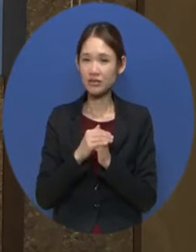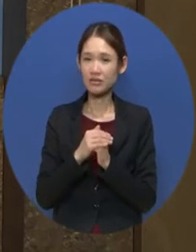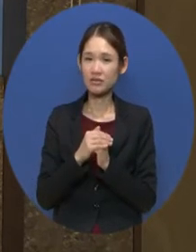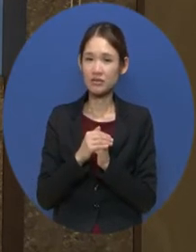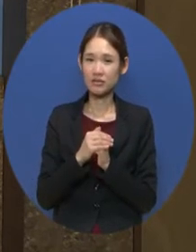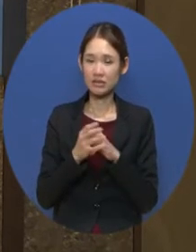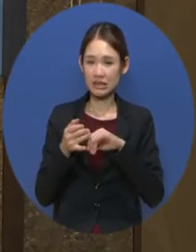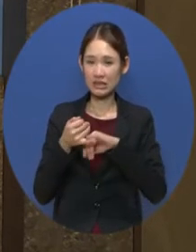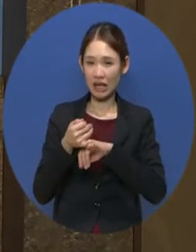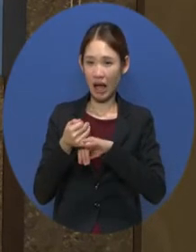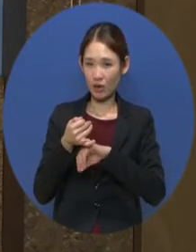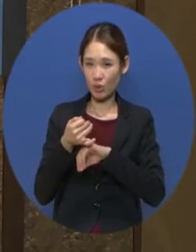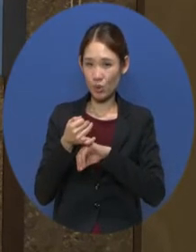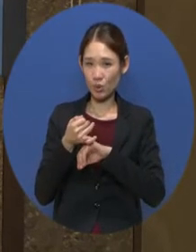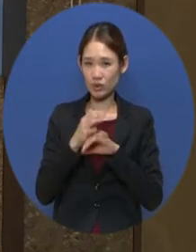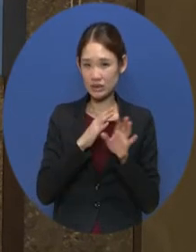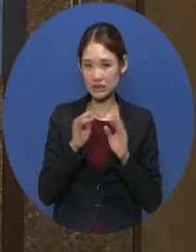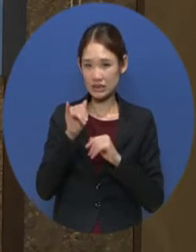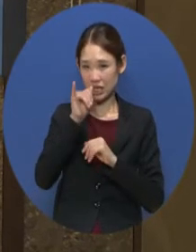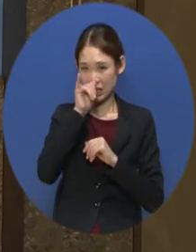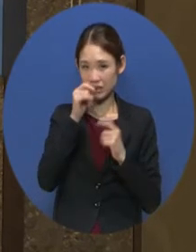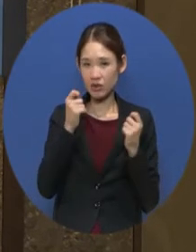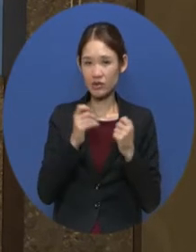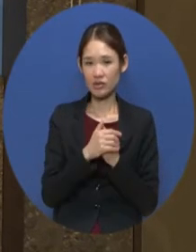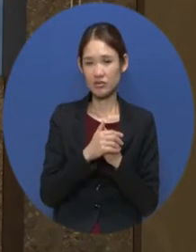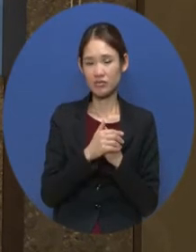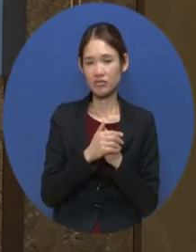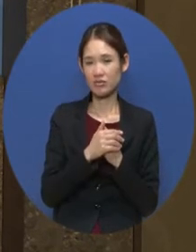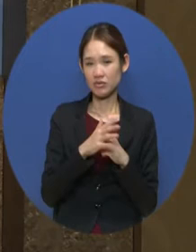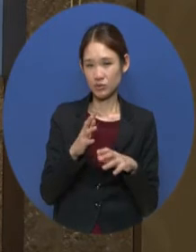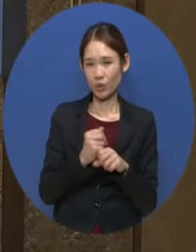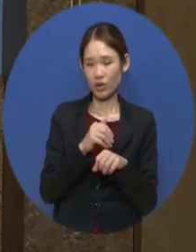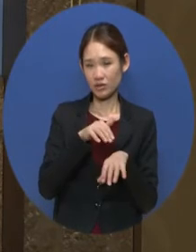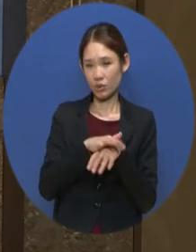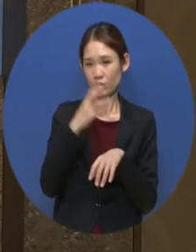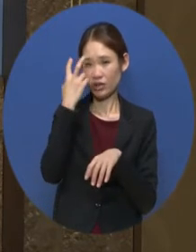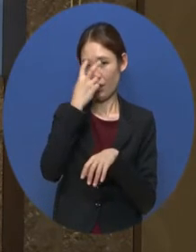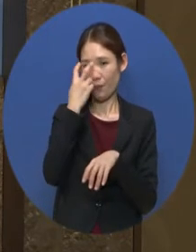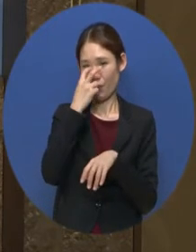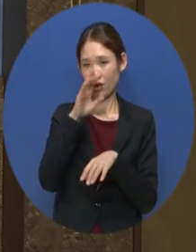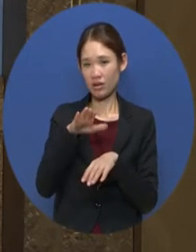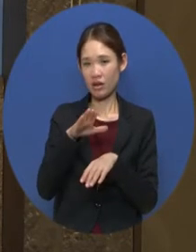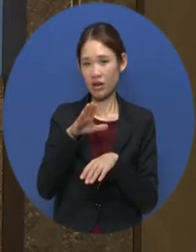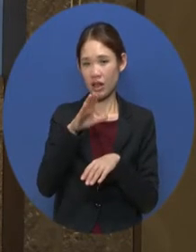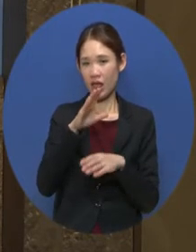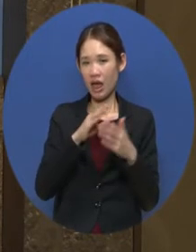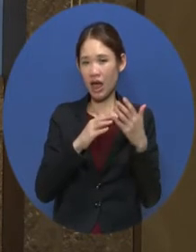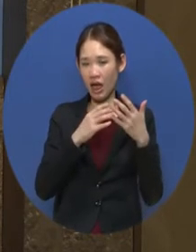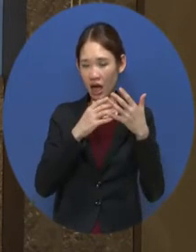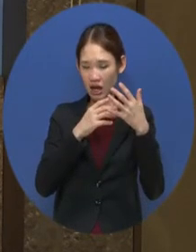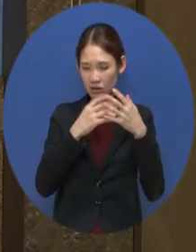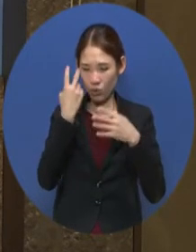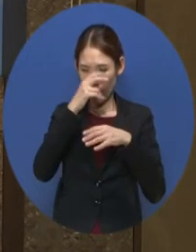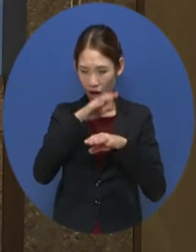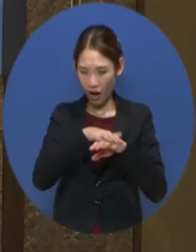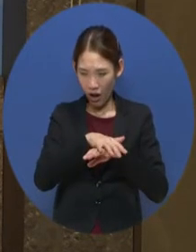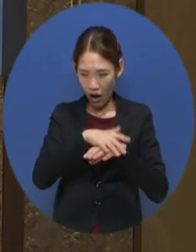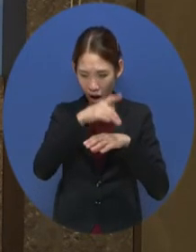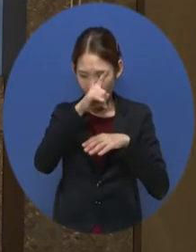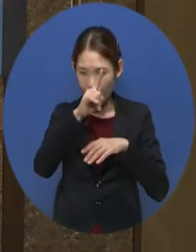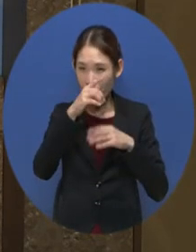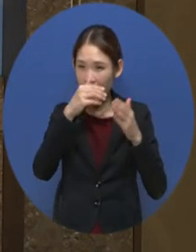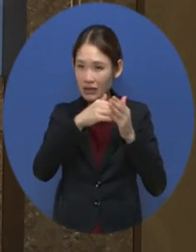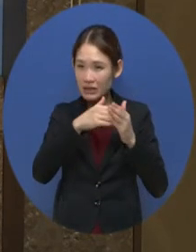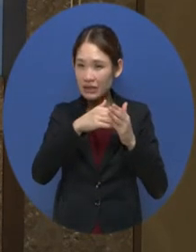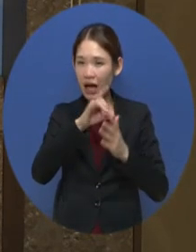하겠다라는 어떤 약속까지는 진행이 된 걸로 알고 있어요. 근데 이 종합조사표가 이번에 한 번에 하고 끝날 수는 없죠. 앞으로 계속